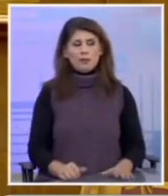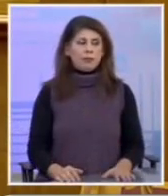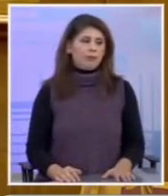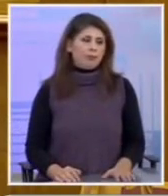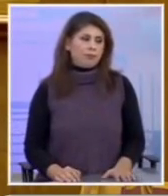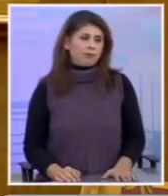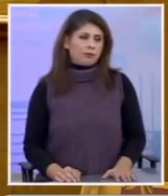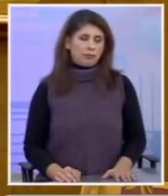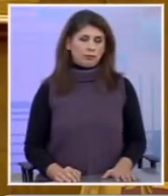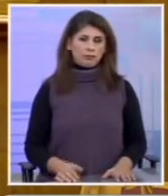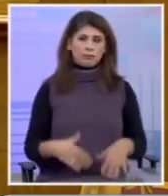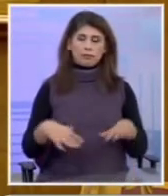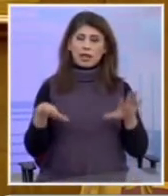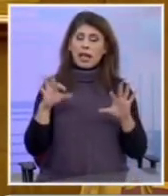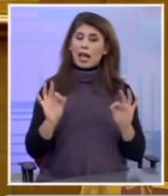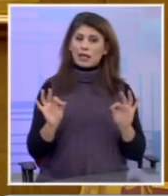Η αρχική εκτίμηση